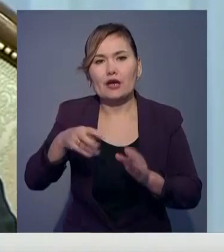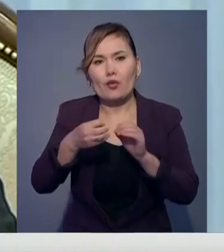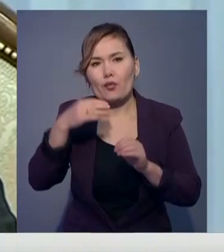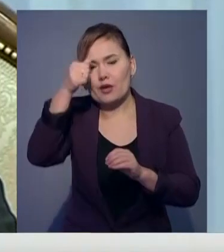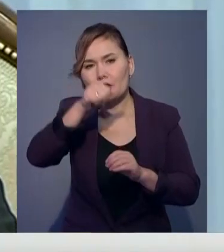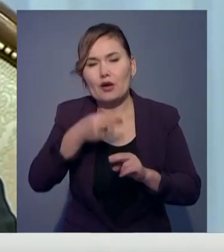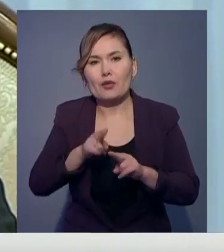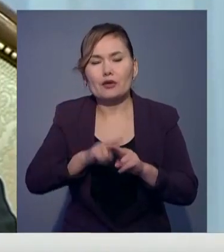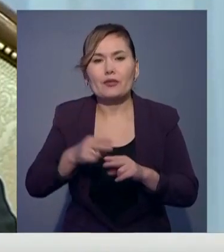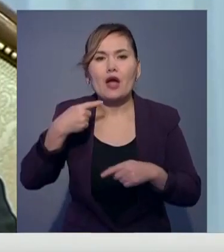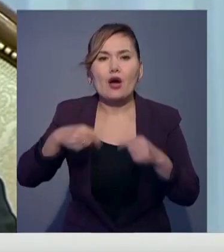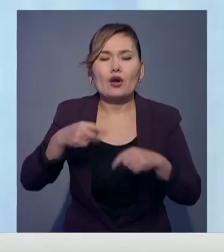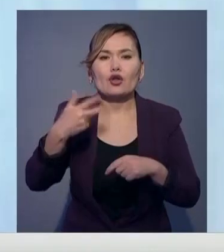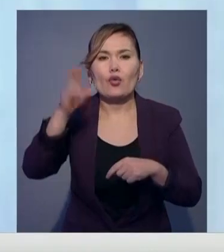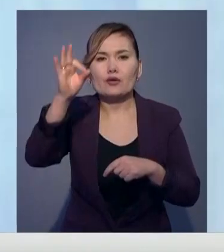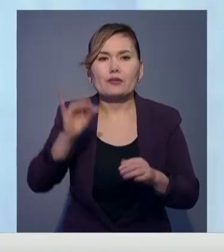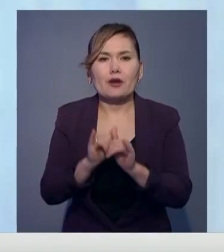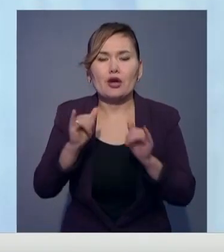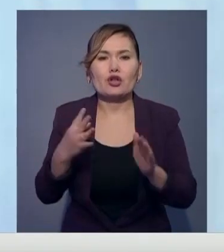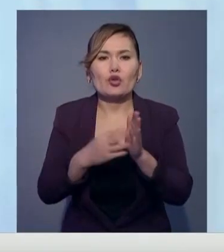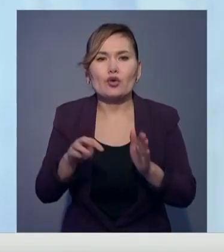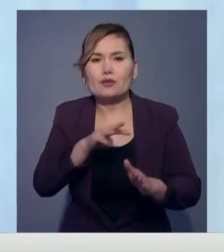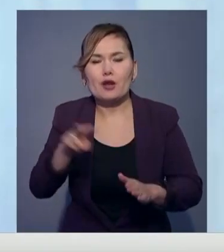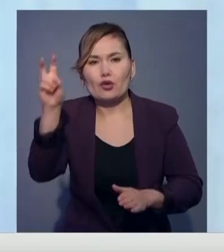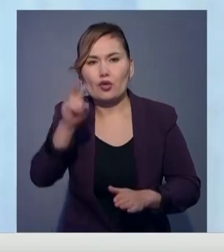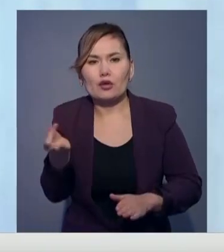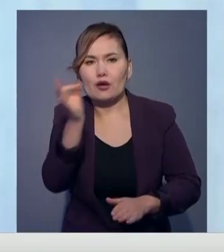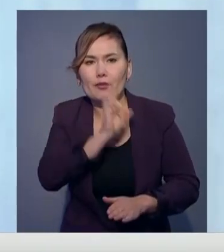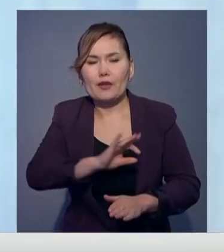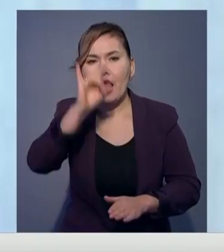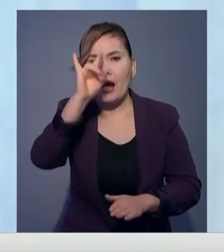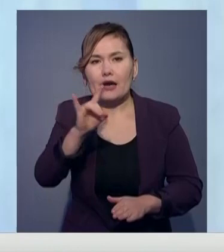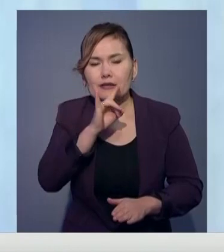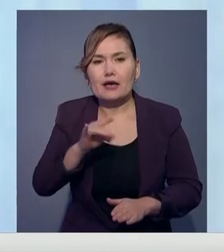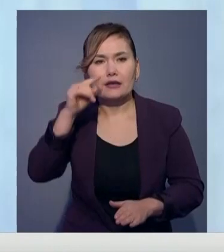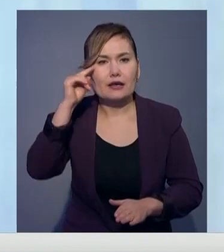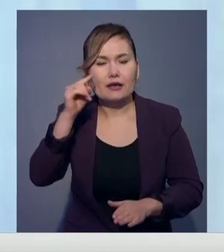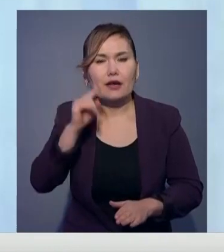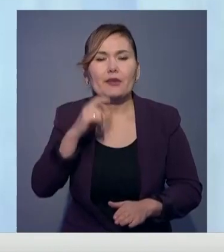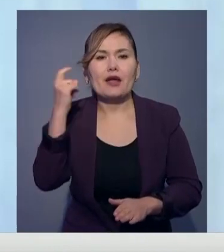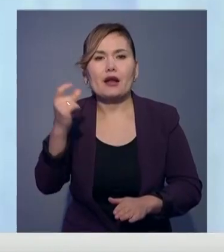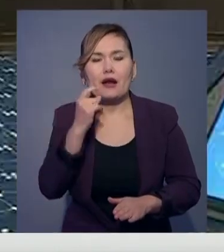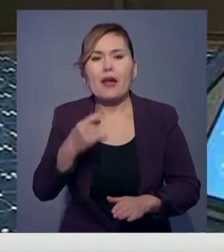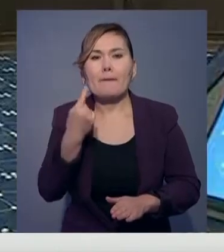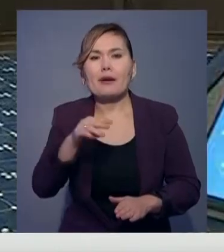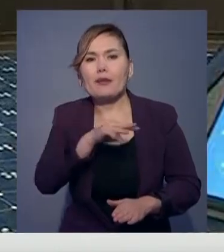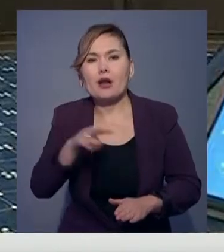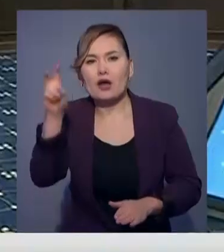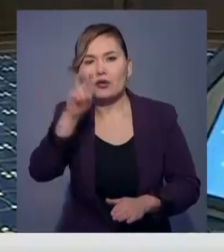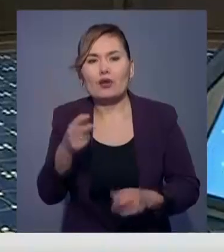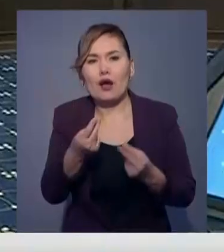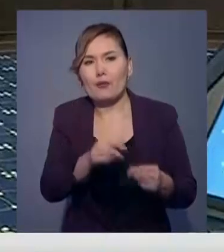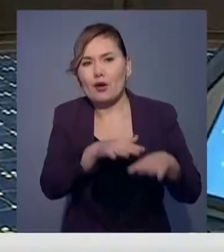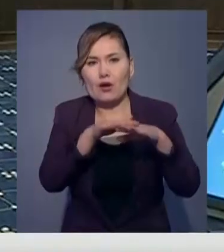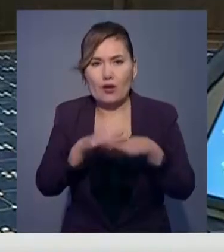алыс-беріс 30%-ке өсіп, 900 миллион доллар болды. Қазақстан-Қырғызстан экономикасына 1 миллиард доллардан астам